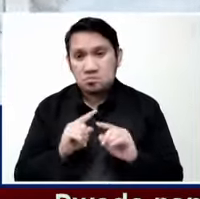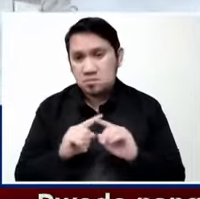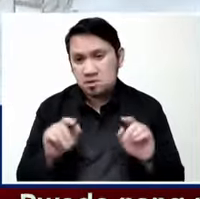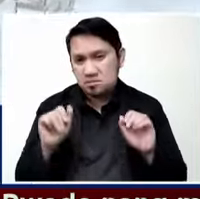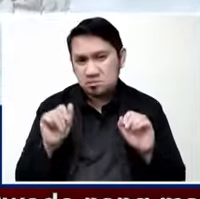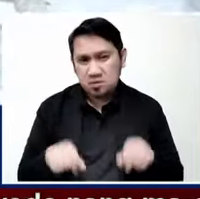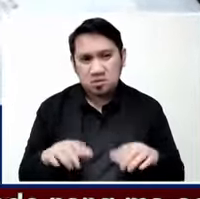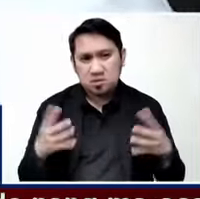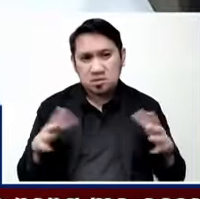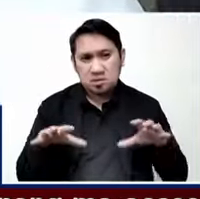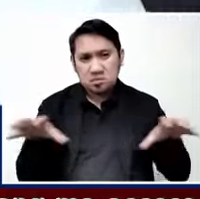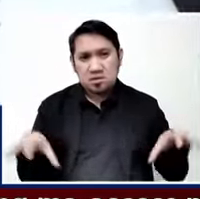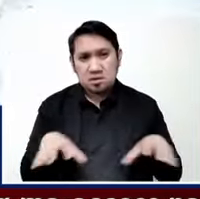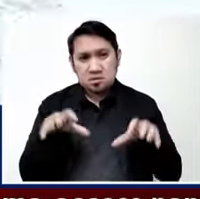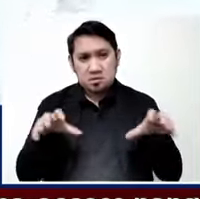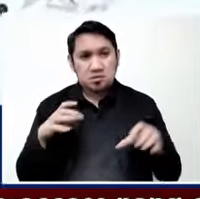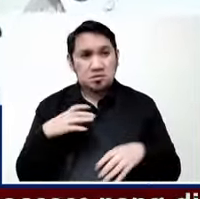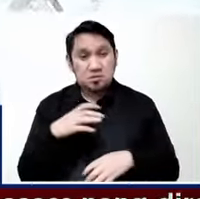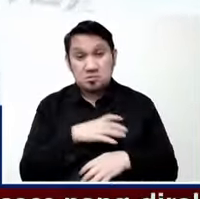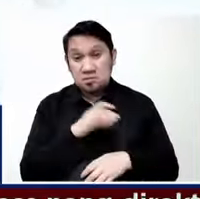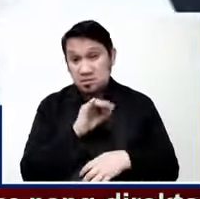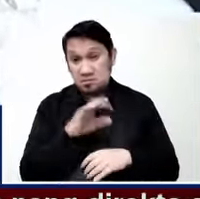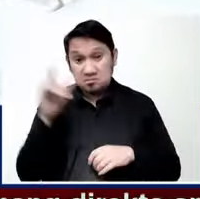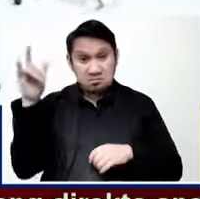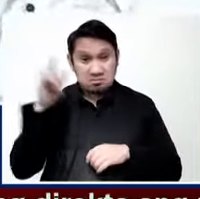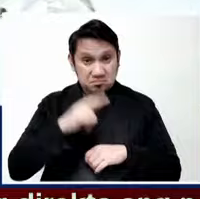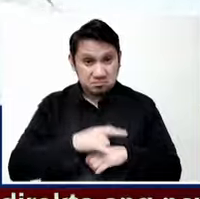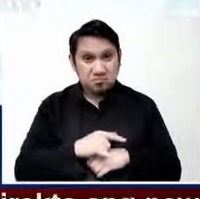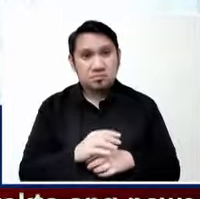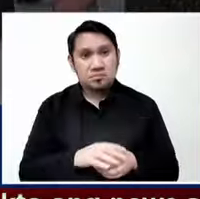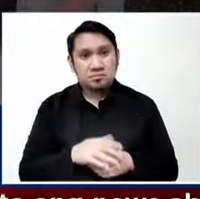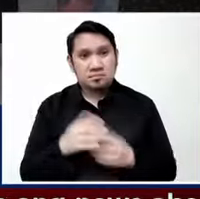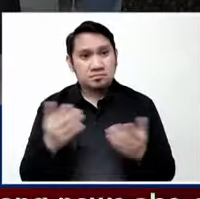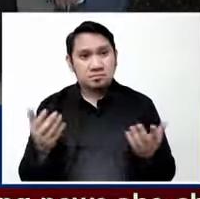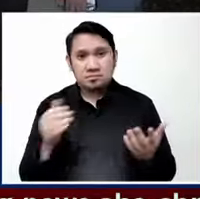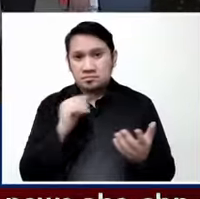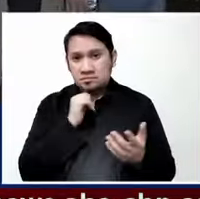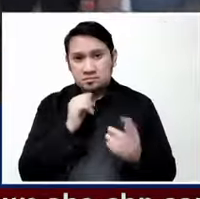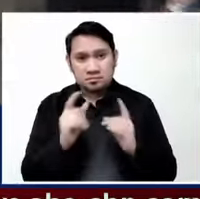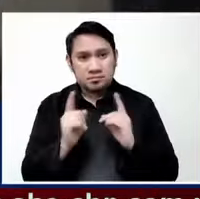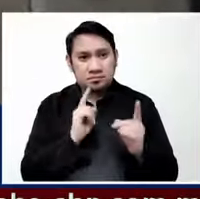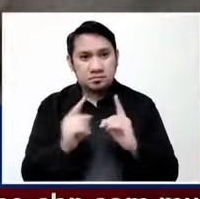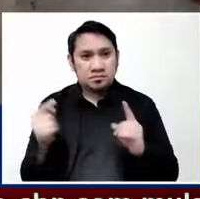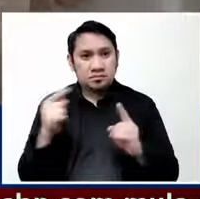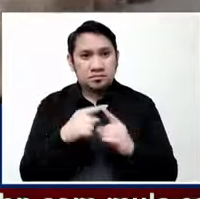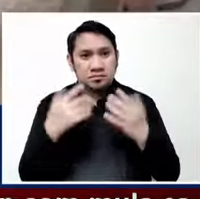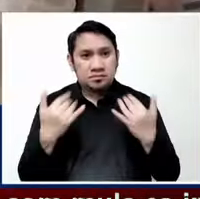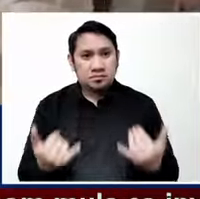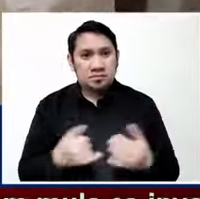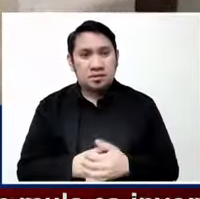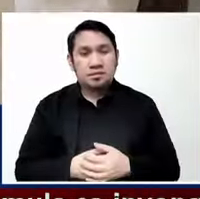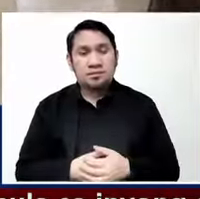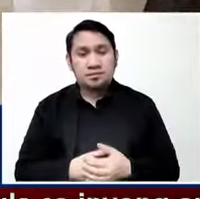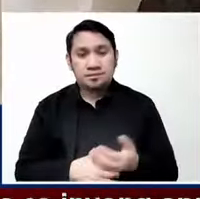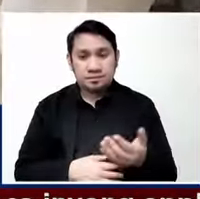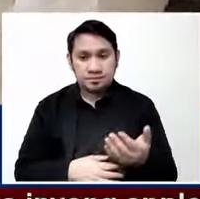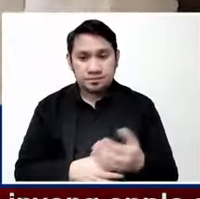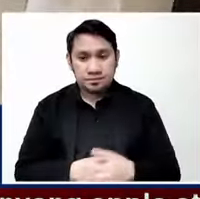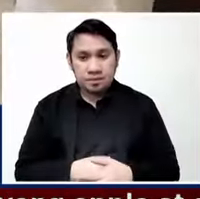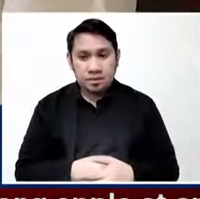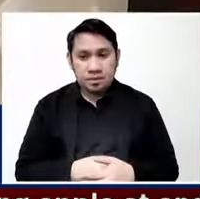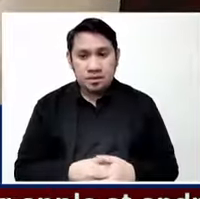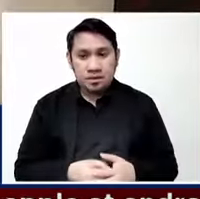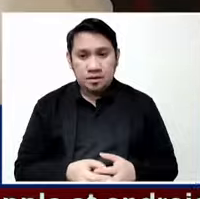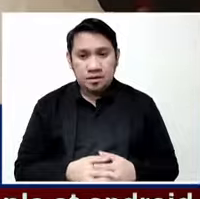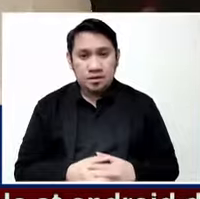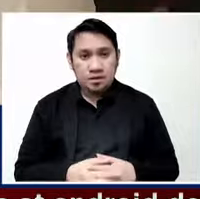aksyon pa ang komite kung umuwi na ang kasamahan na hindi pa nila nakakausap hanggang ngayon. RG Cruz, ABS-CBN